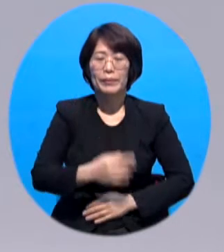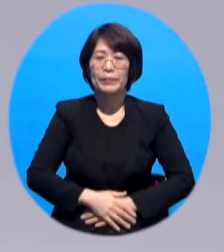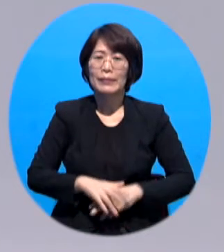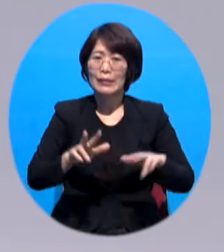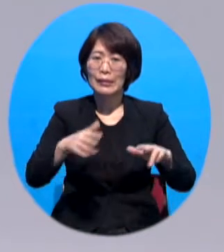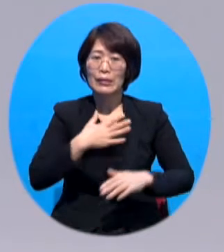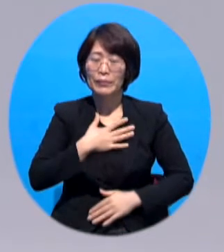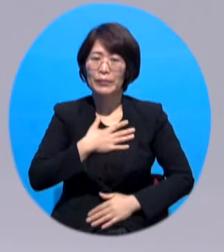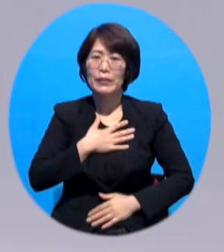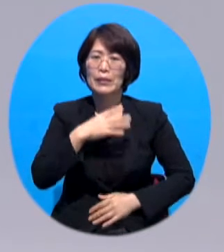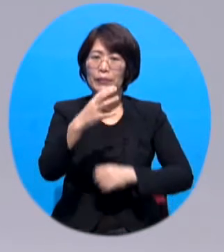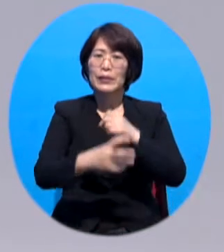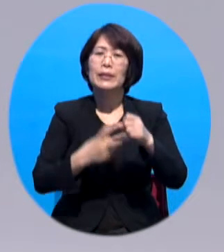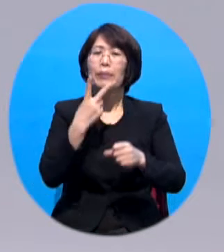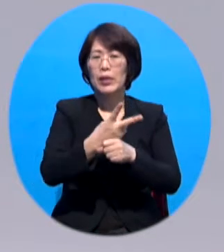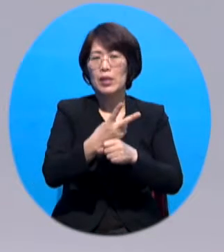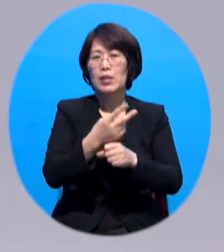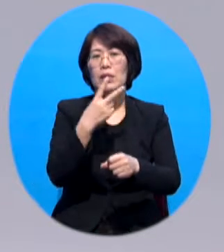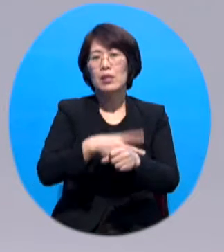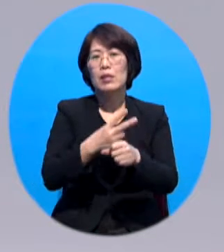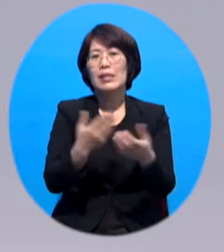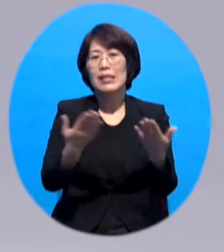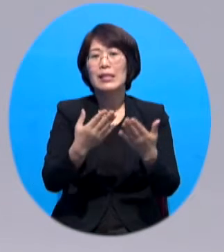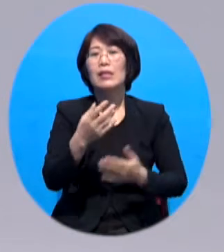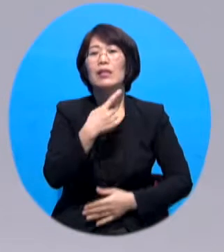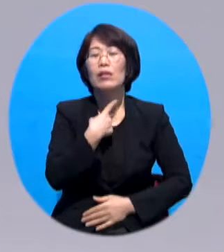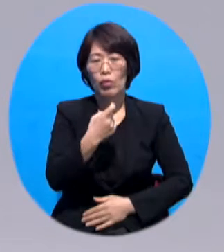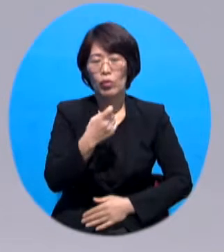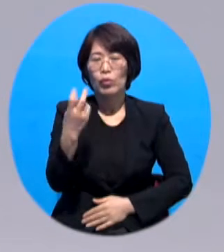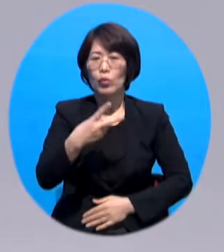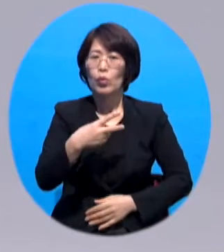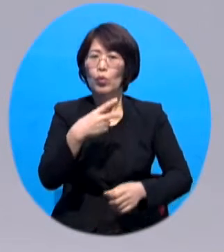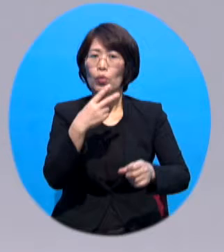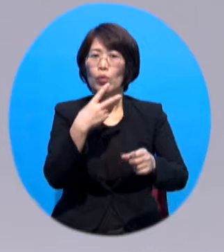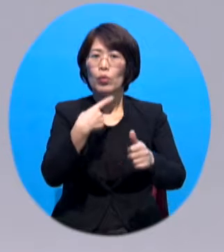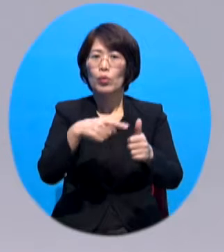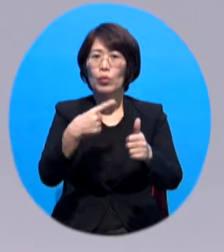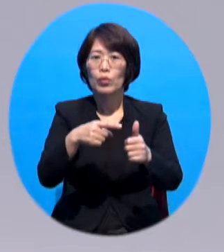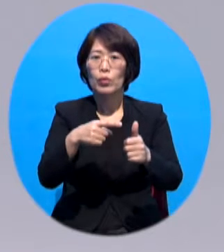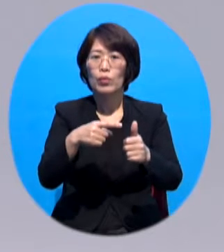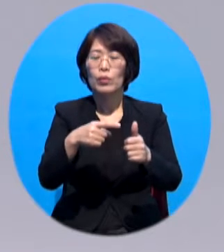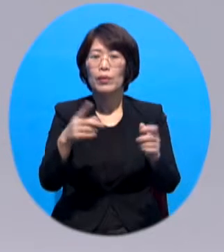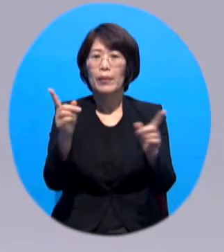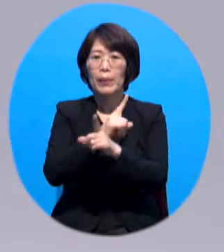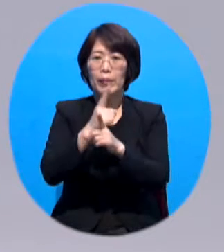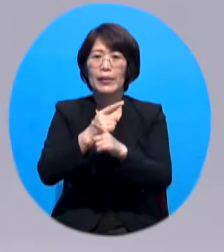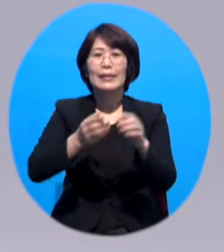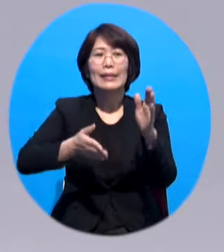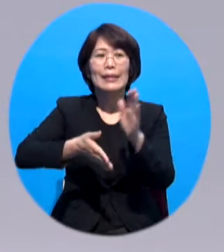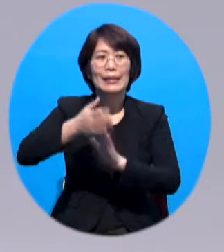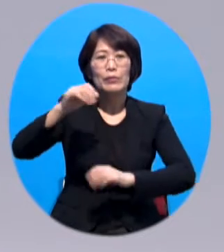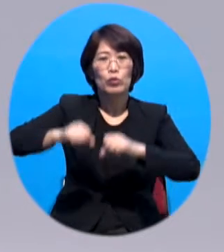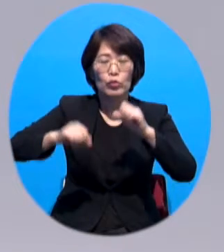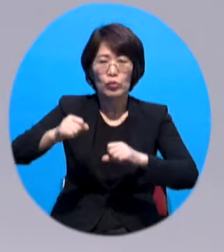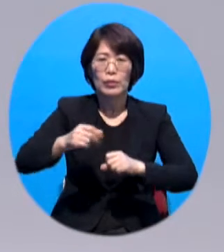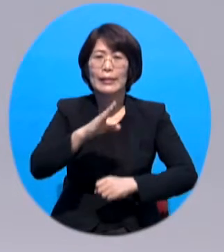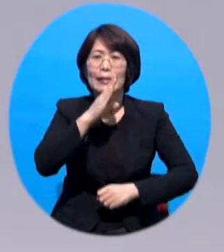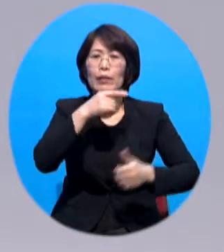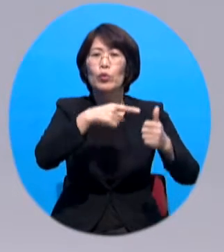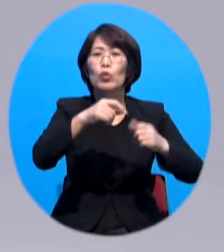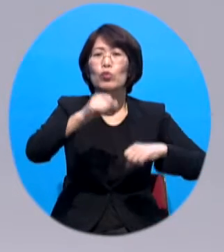저는 32년 현장 교사 그리고 교육 개혁 운도 갤럭시 민원도 참 길 군도